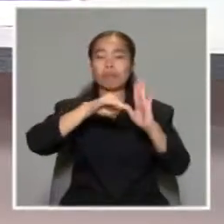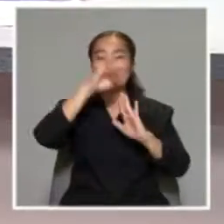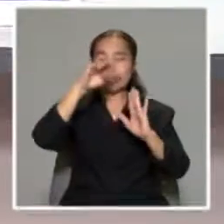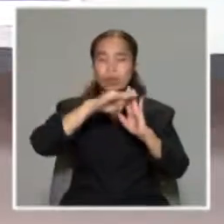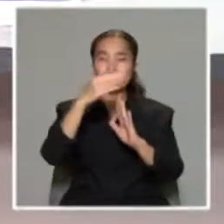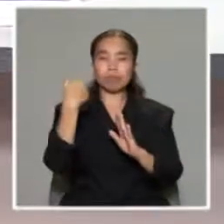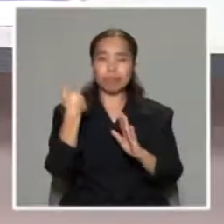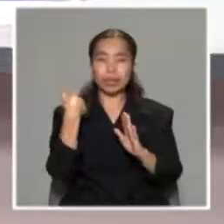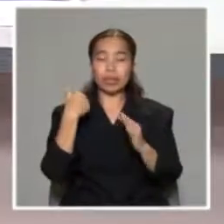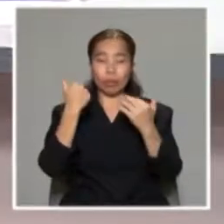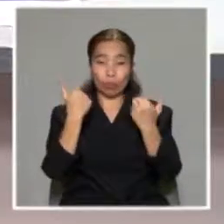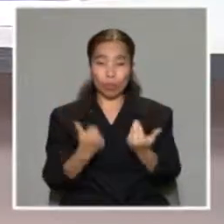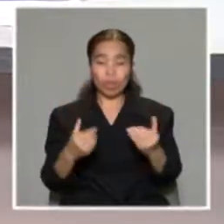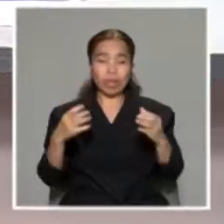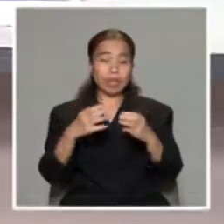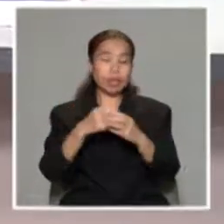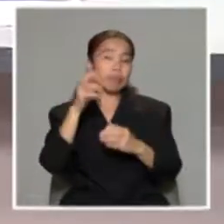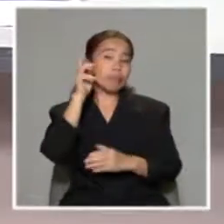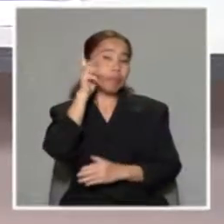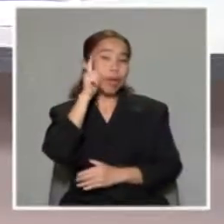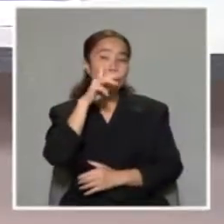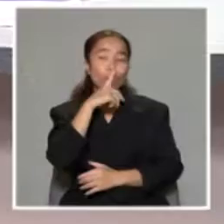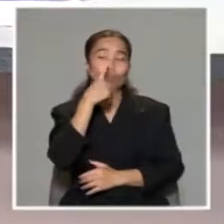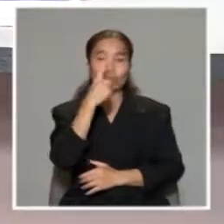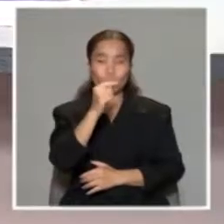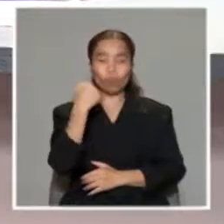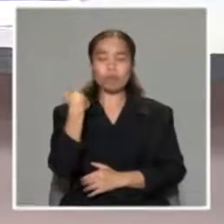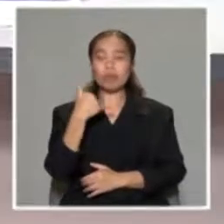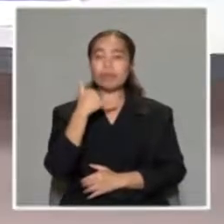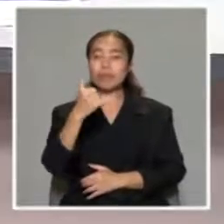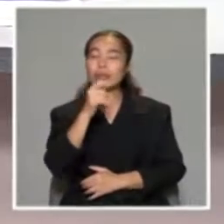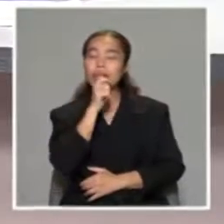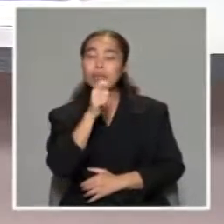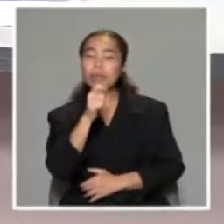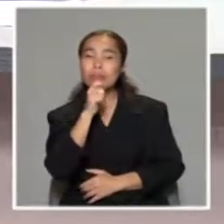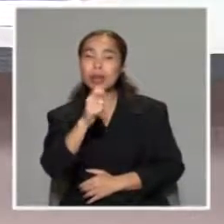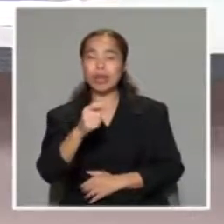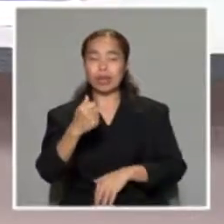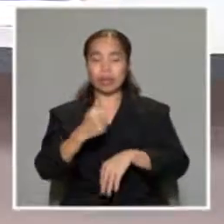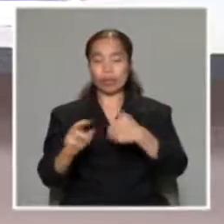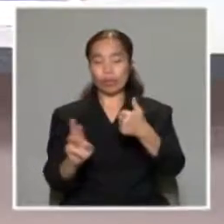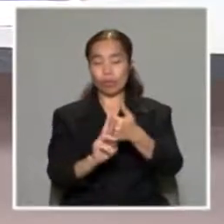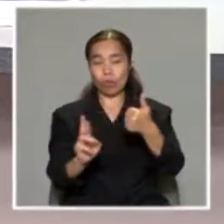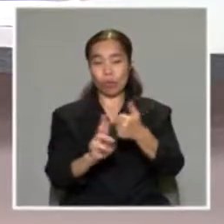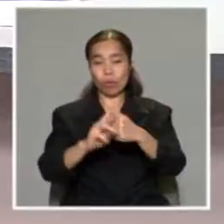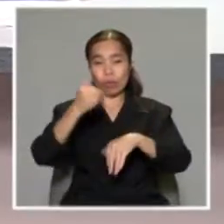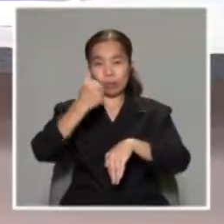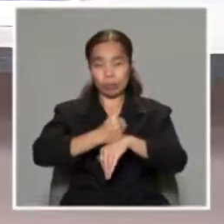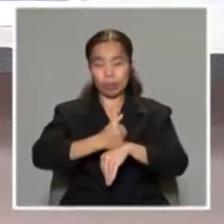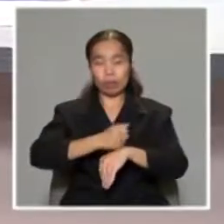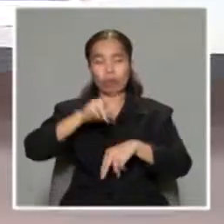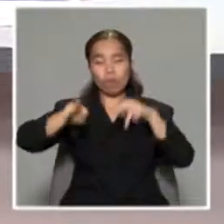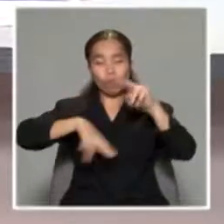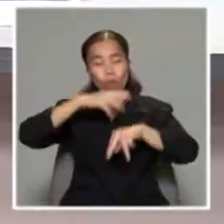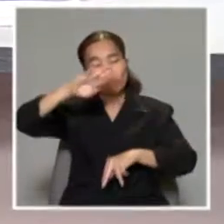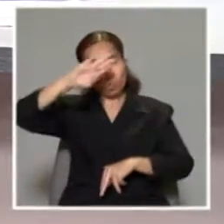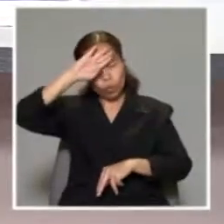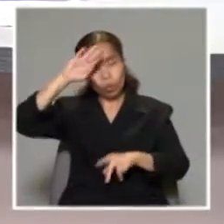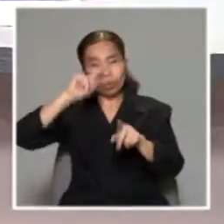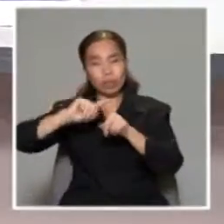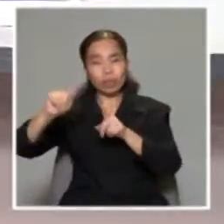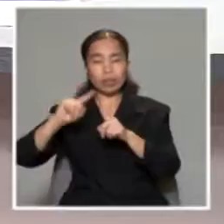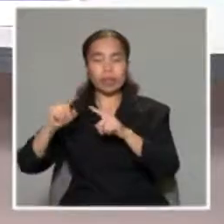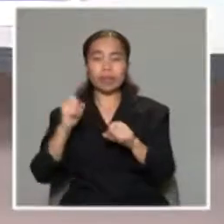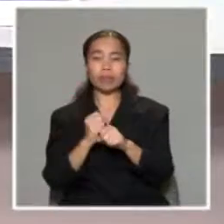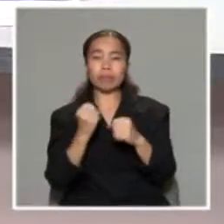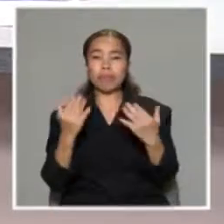ที่วันนี้ทีมข่าวสมาร์ทนิวของเรานะคะได้ไปสัมภาษณ์พิเศษรองอธิบดีกรมควบคุมโรคถึงแนวทางในการที่จะดูแลตัวเองใน